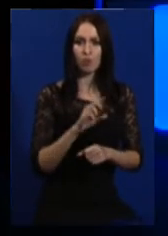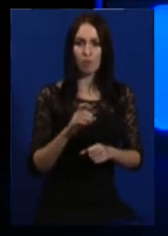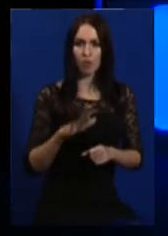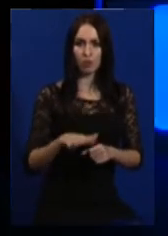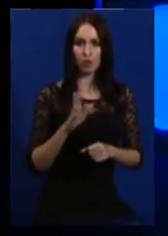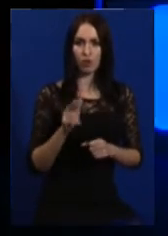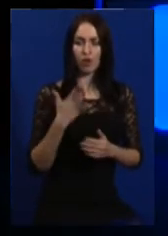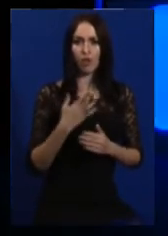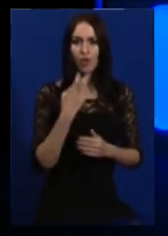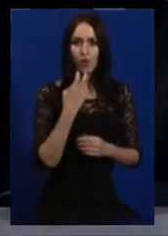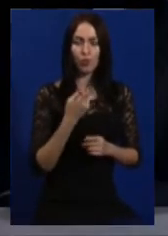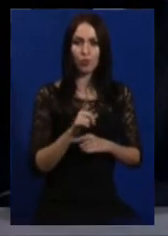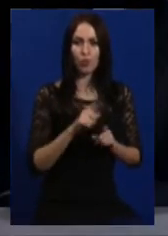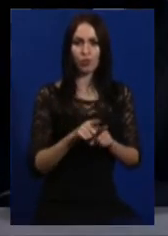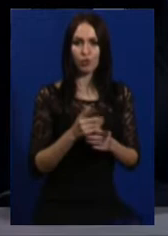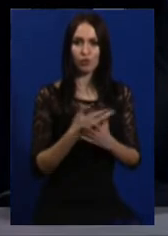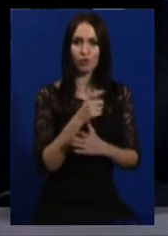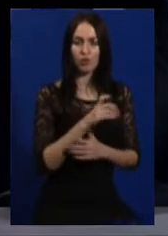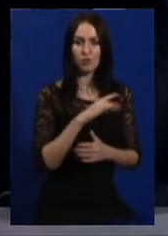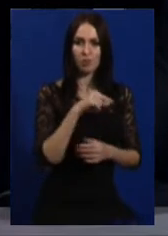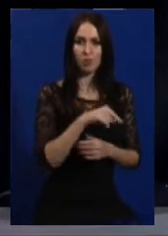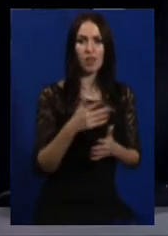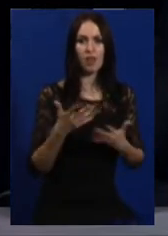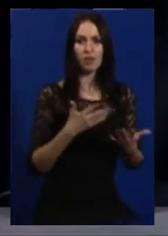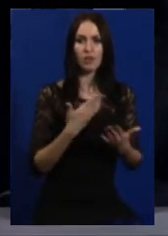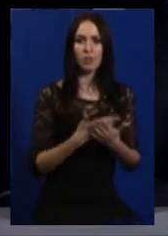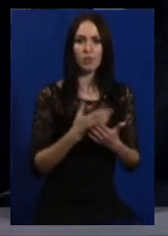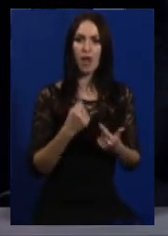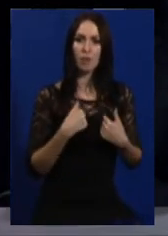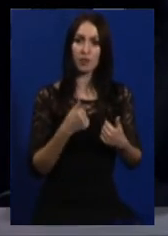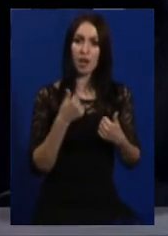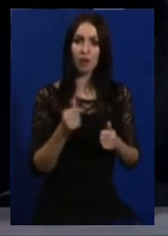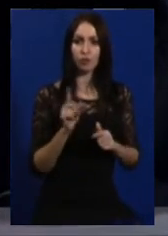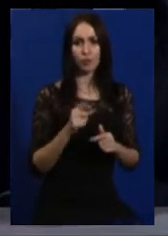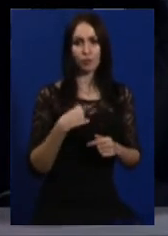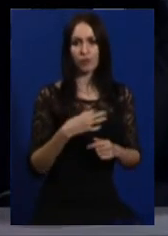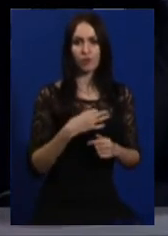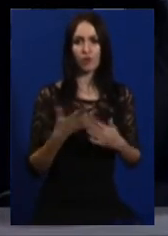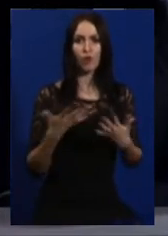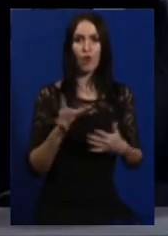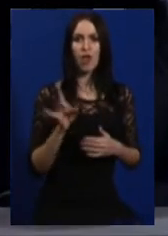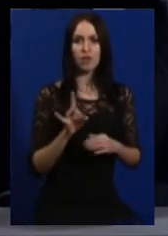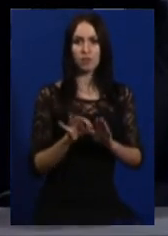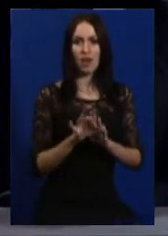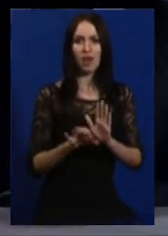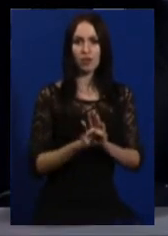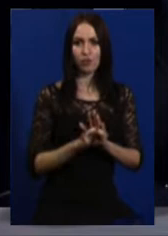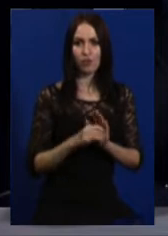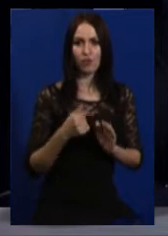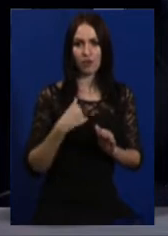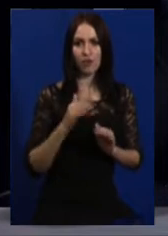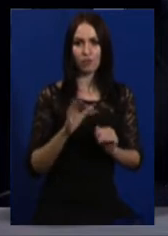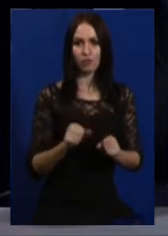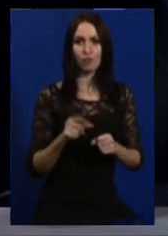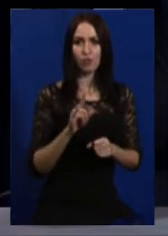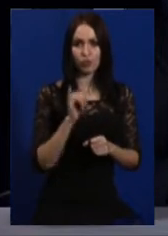юмор такой а вот мне хорошо потому что мы все равно какой размер кроссовок да потому